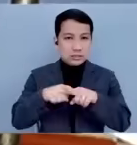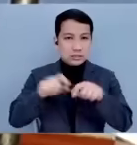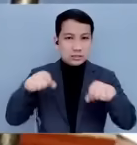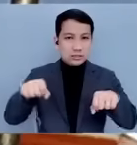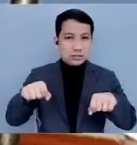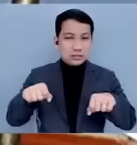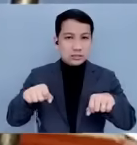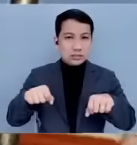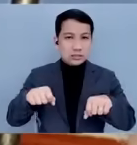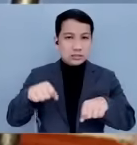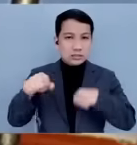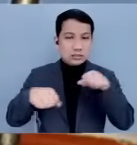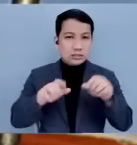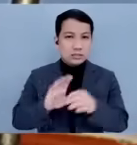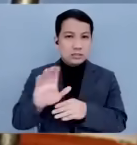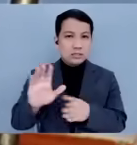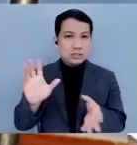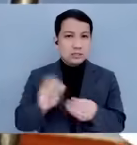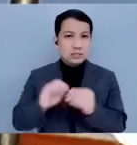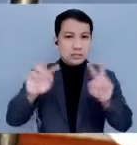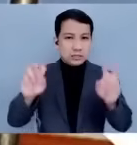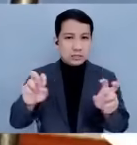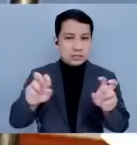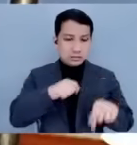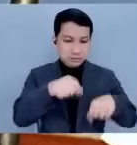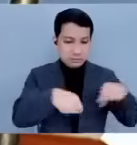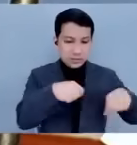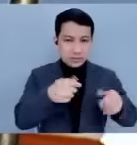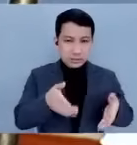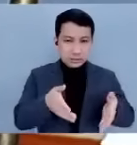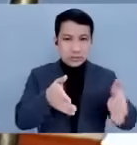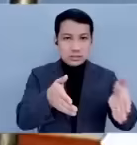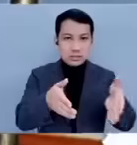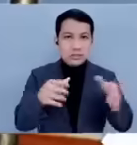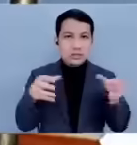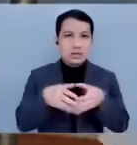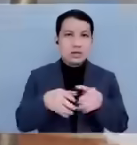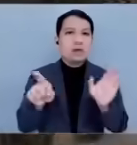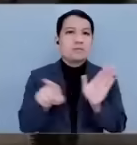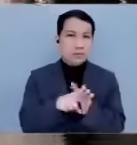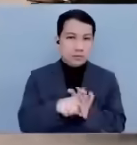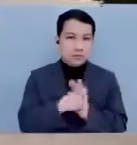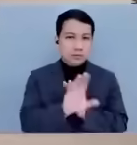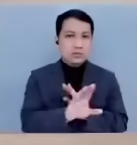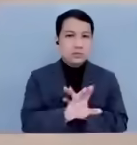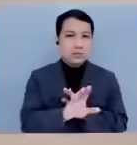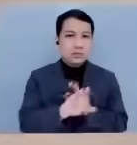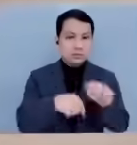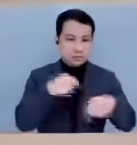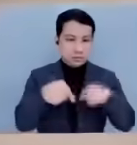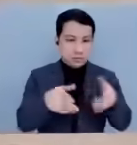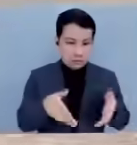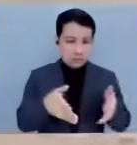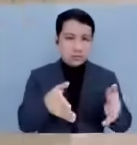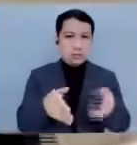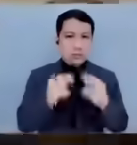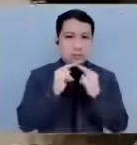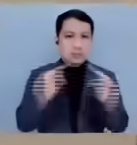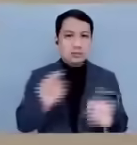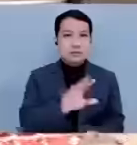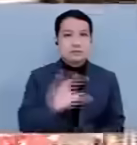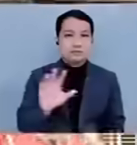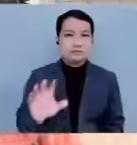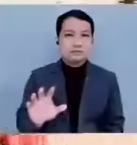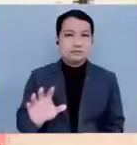hindi naman nun sila categorized as bicycles at bawal nun sila talaga sa bike lane. Nagbabalita mula sa